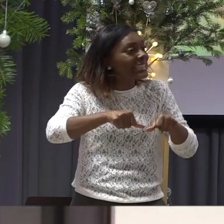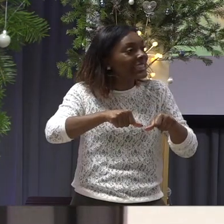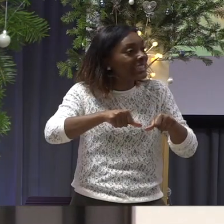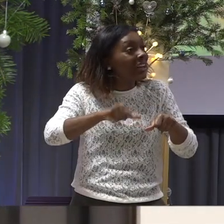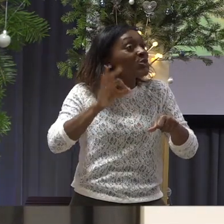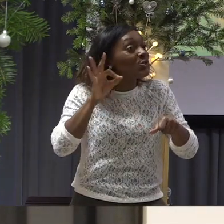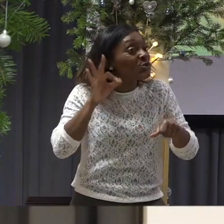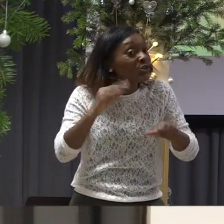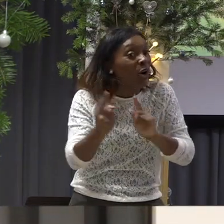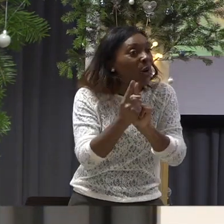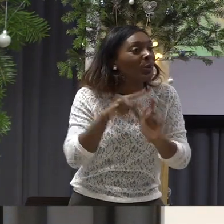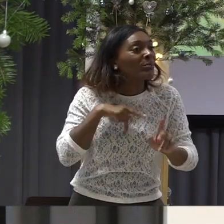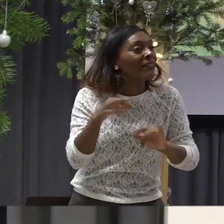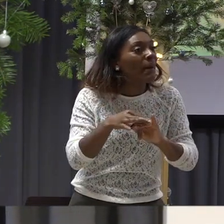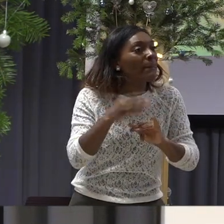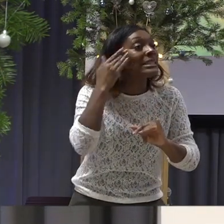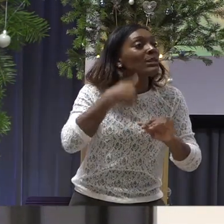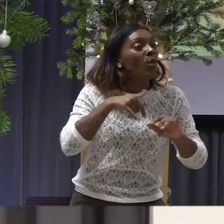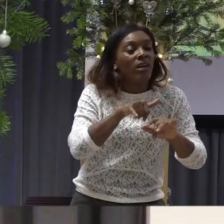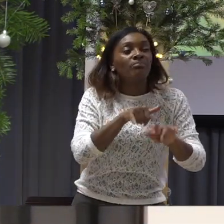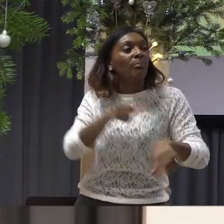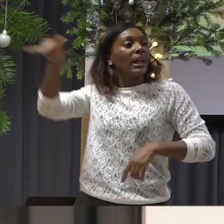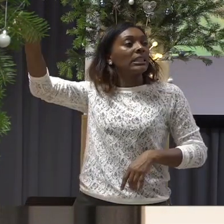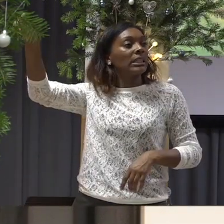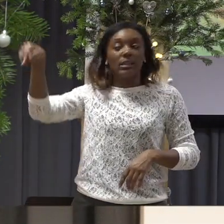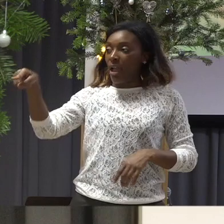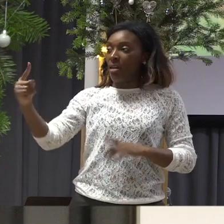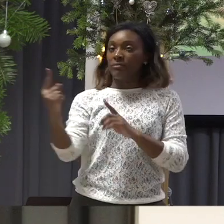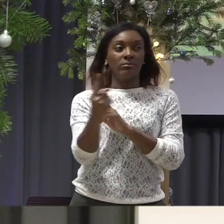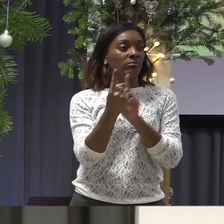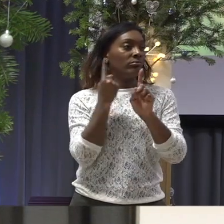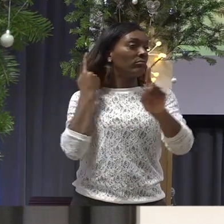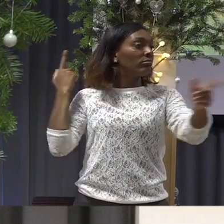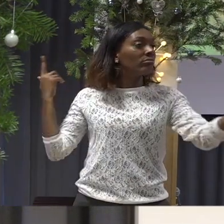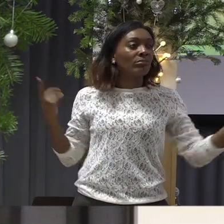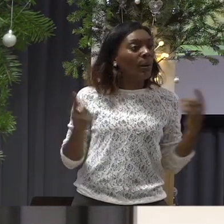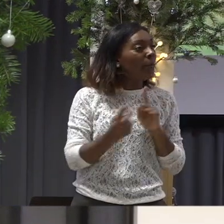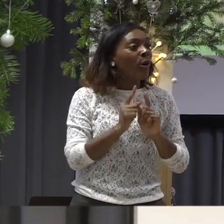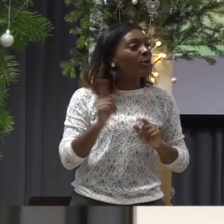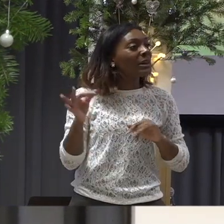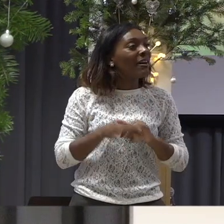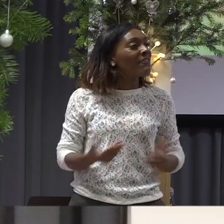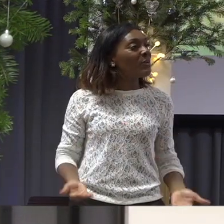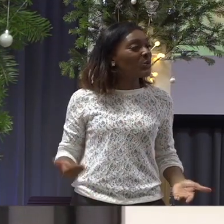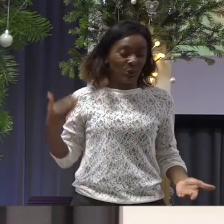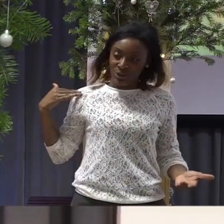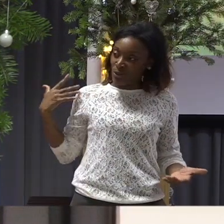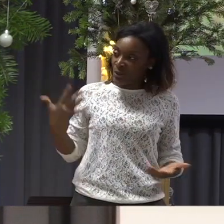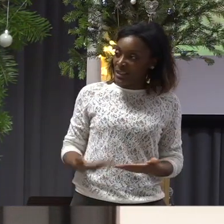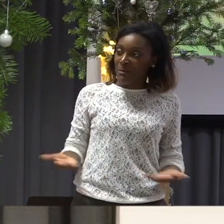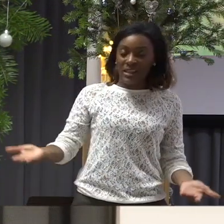personne, hein, parce que quand on est dedans, ah oui, ça brûle, ça fait mal, ça fait très mal. Mais c'était une école pour